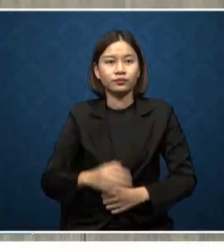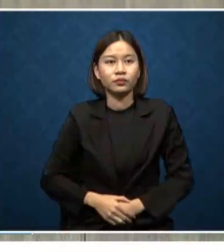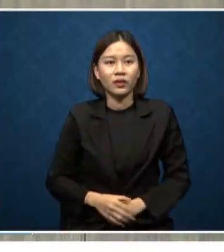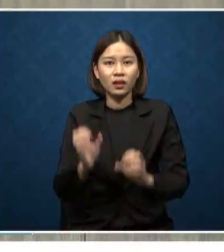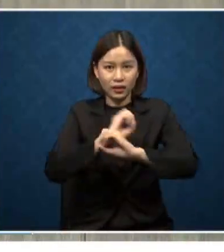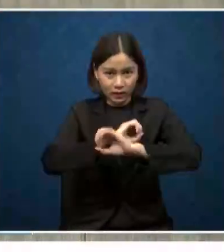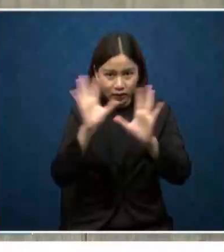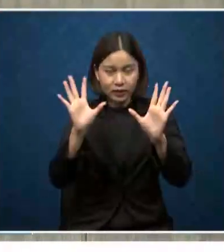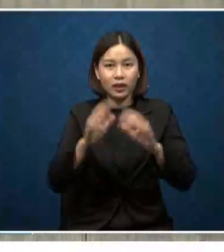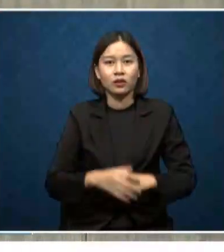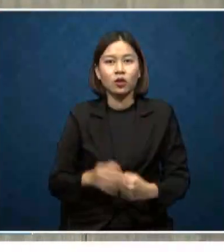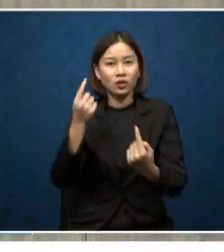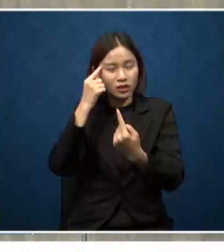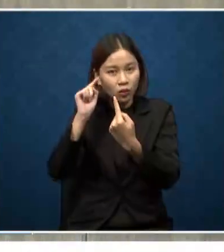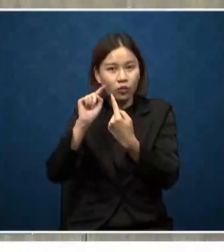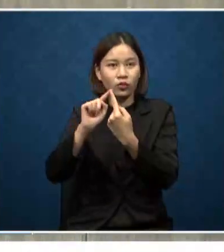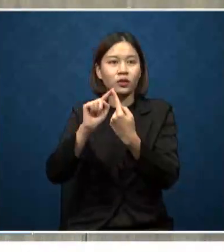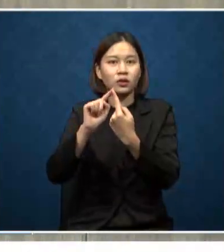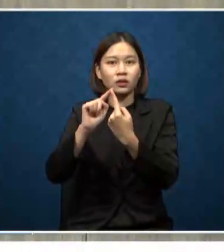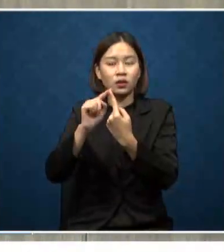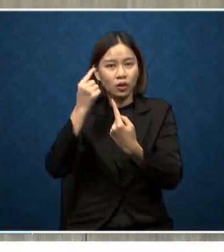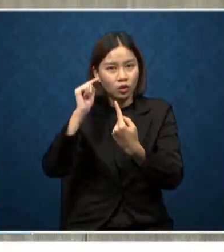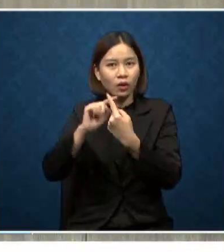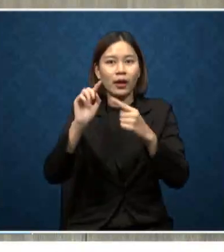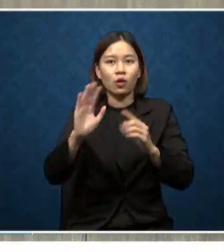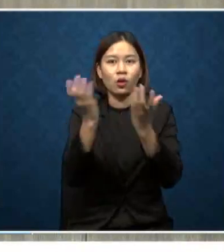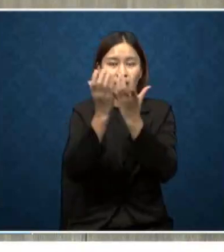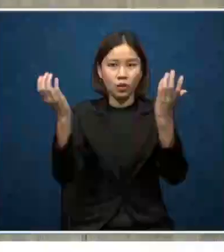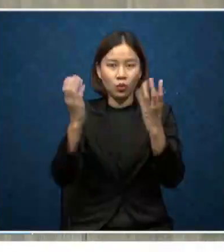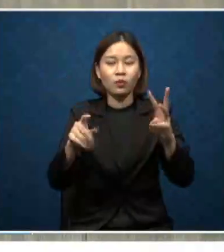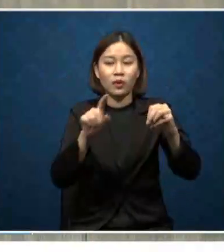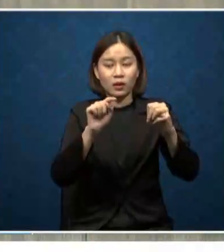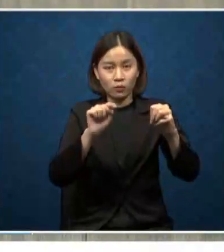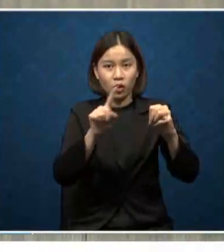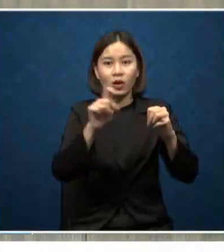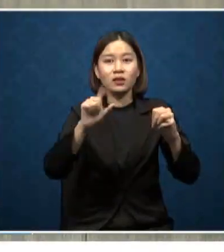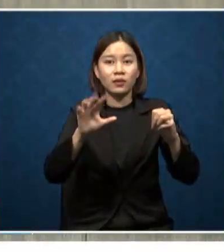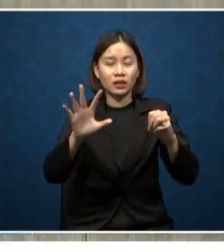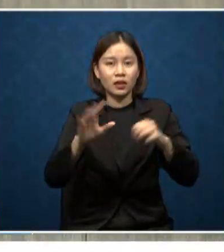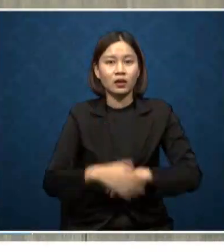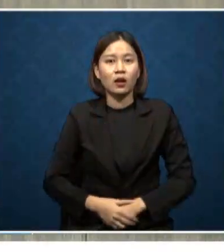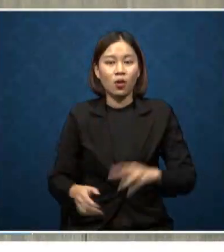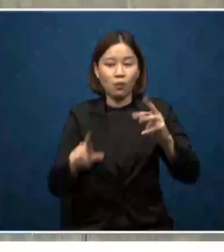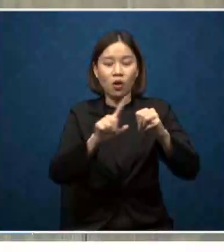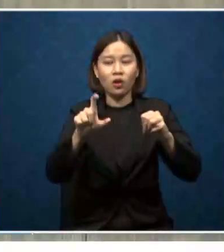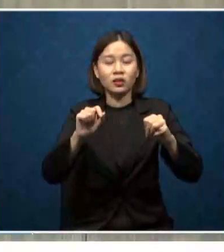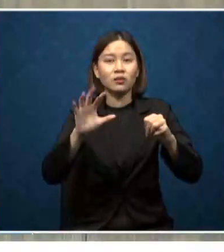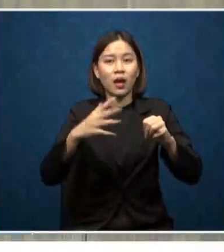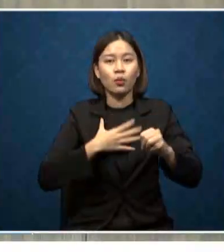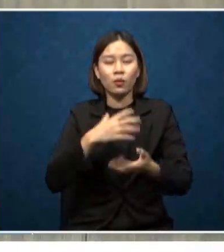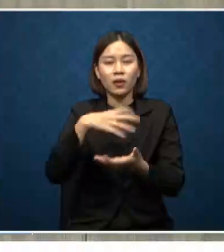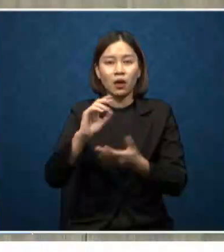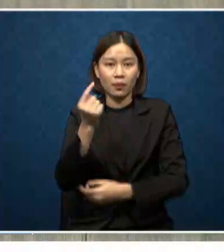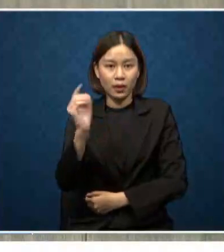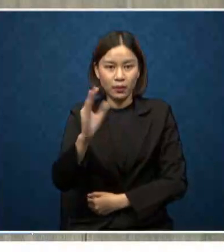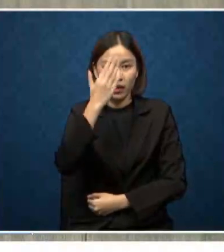ชัดเจนแล้วต้องอ่านถึงความมุ่งหมายของเจตนารมณ์ของรัฐธรรมนูญในมาตรานี้ด้วยในร 125ผมจะไม่พูดซ้ำนะครับ